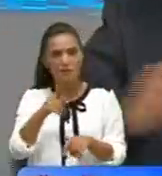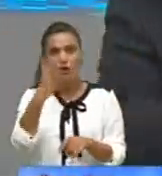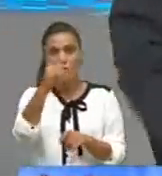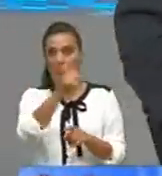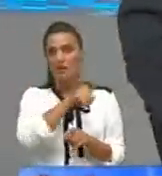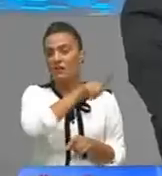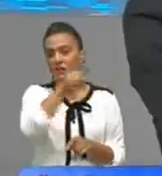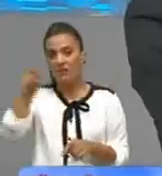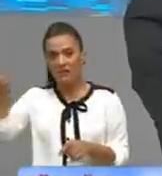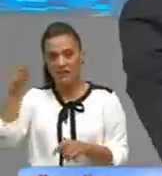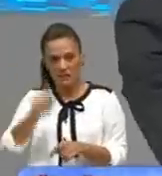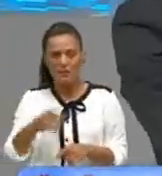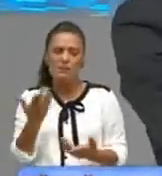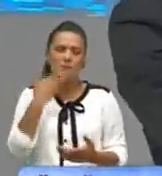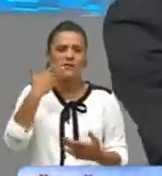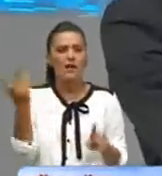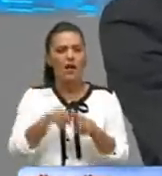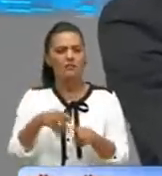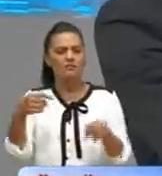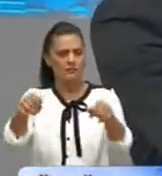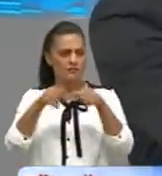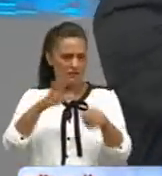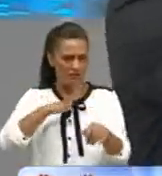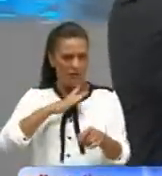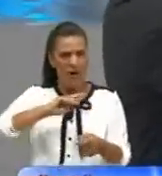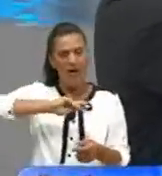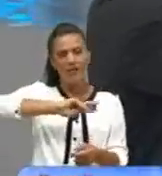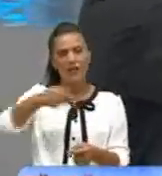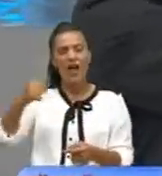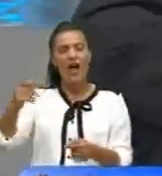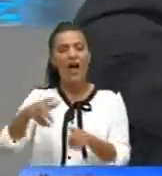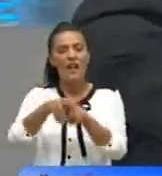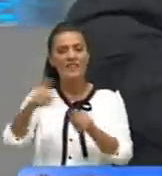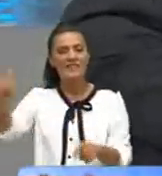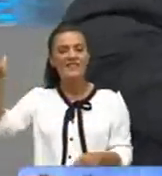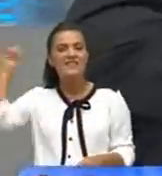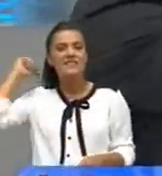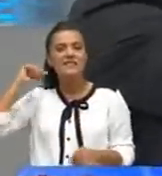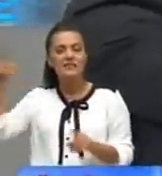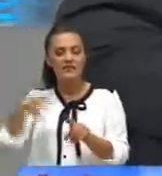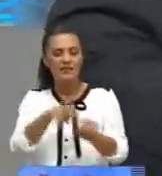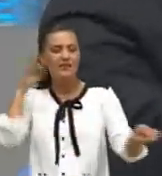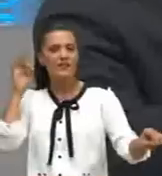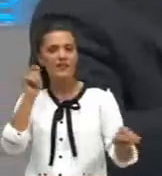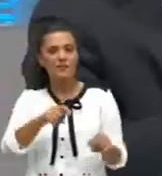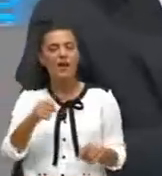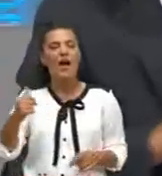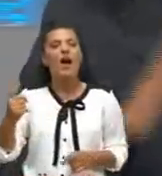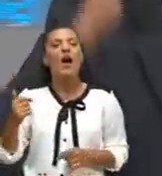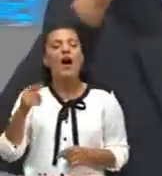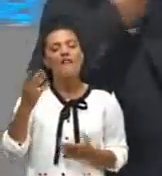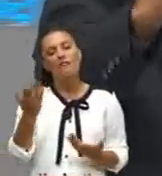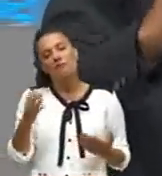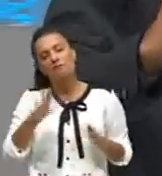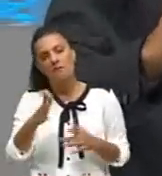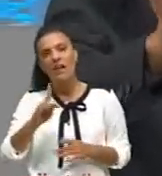atacağınız zaman diyelim ki at üzerindesiniz, döneceksiniz, atın sırtına gelir. Doğru. Değil mi? Tam evet, geriye dönüp evet, ok atacaksınız. Evet. Ya